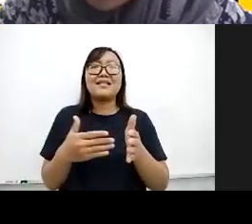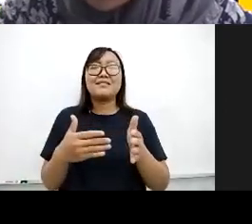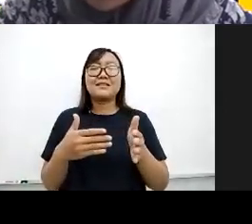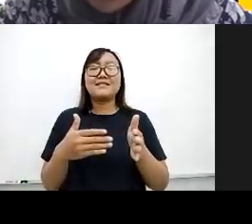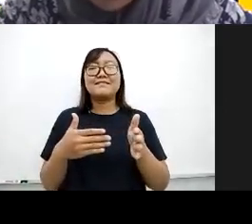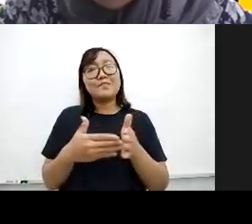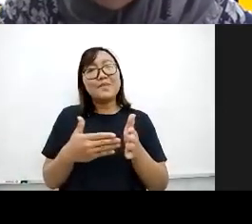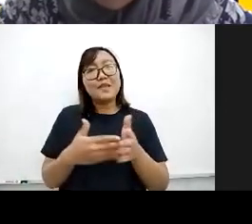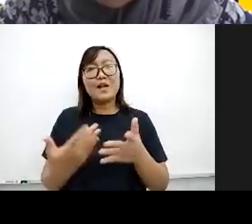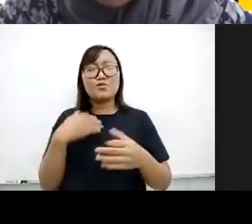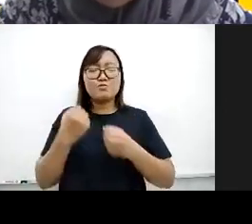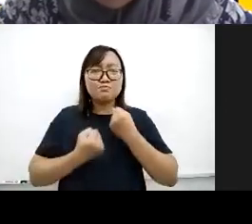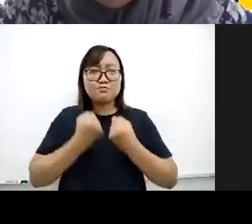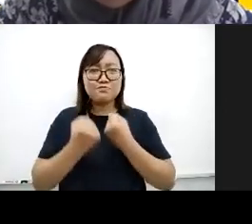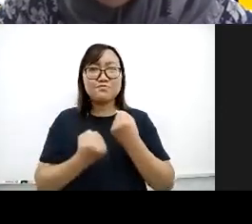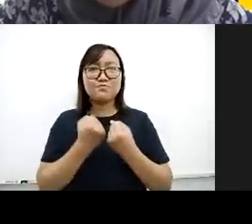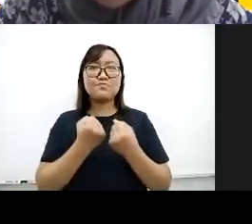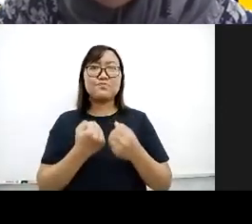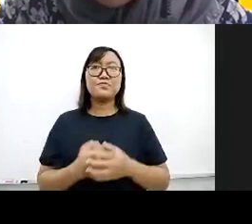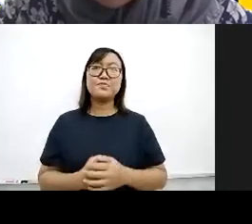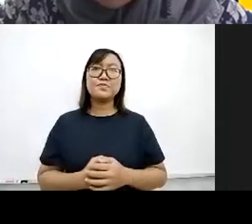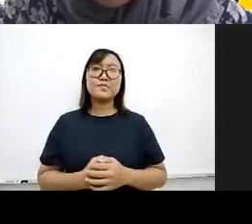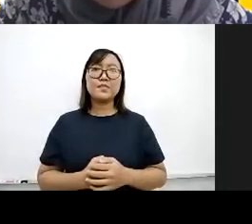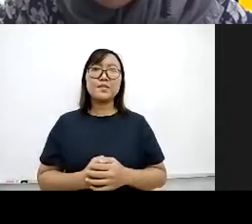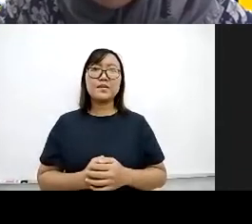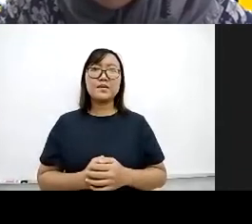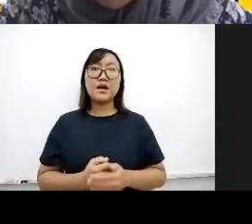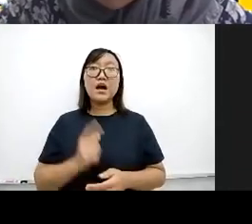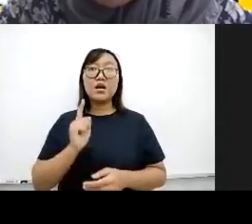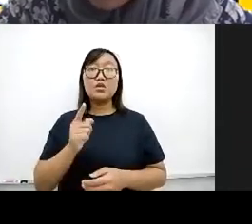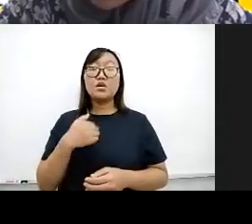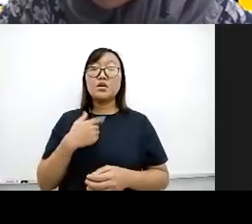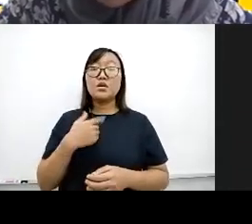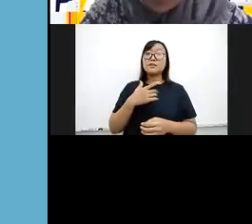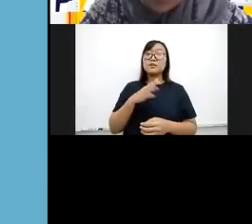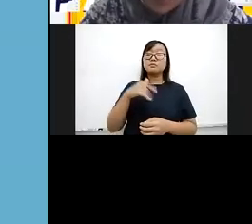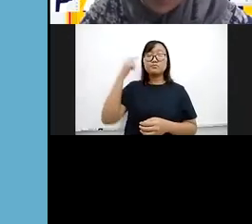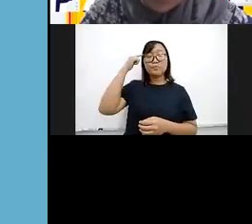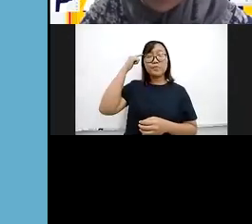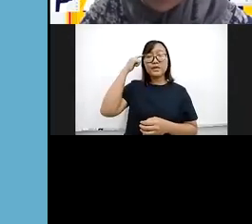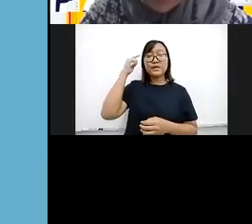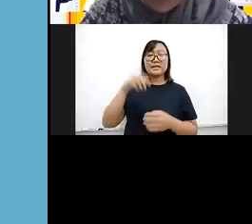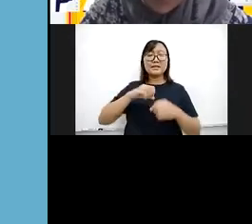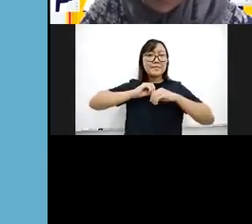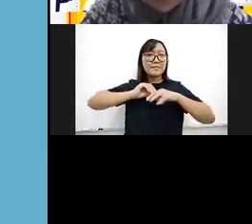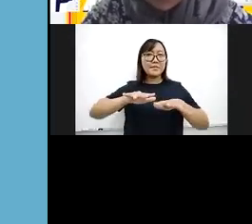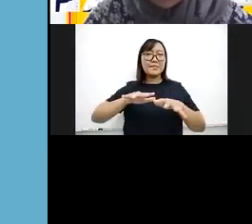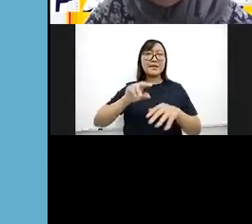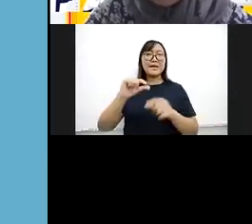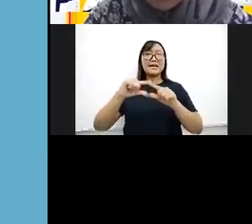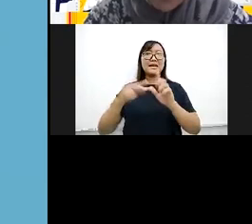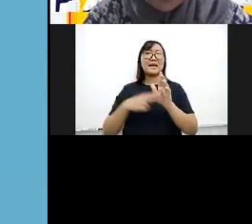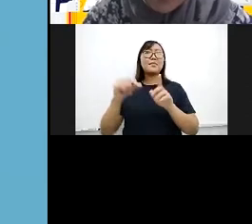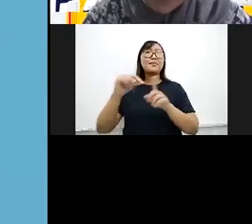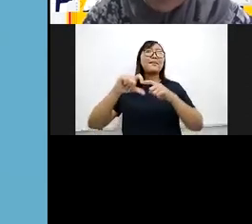ada satu hal juga yang yang kami berpikir bahwa implementasi rampe ini nantinya juga akan selain sama